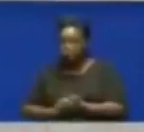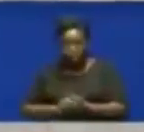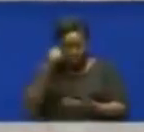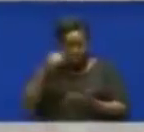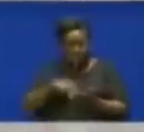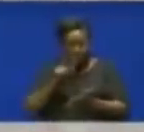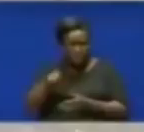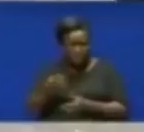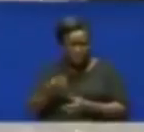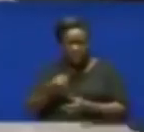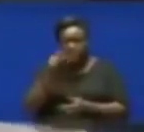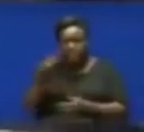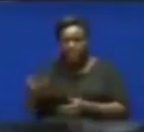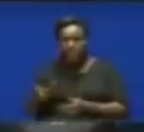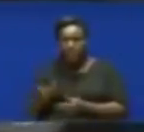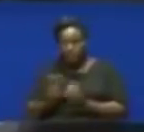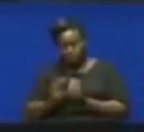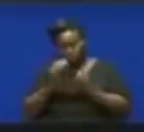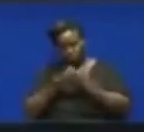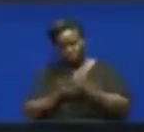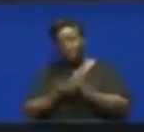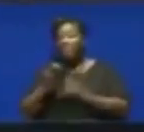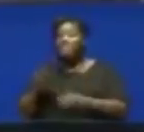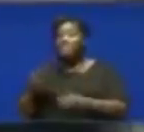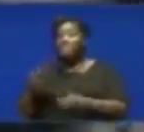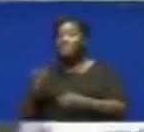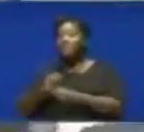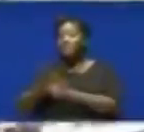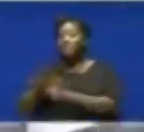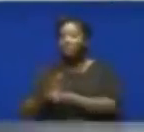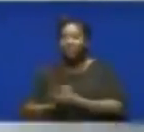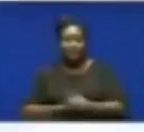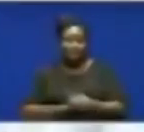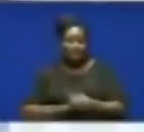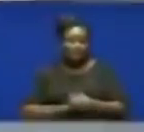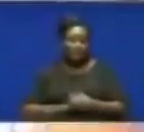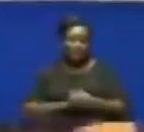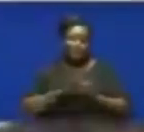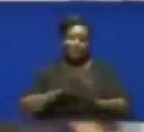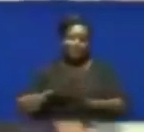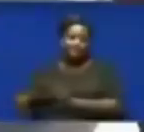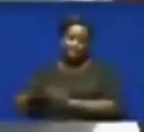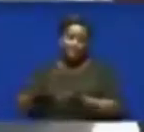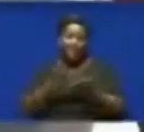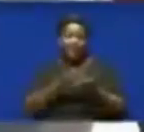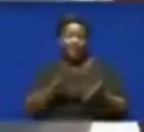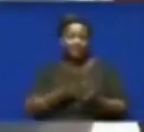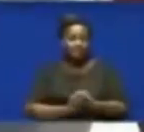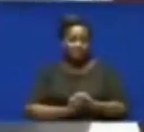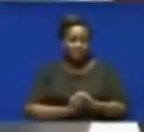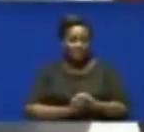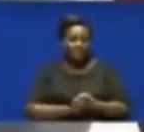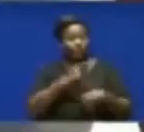kwa ajili ya kujikinga na virusi dhidi ya ugonjwa wa corona. Na sasa ni jijini Dar es Salaam. Ni watu waende kumuomba